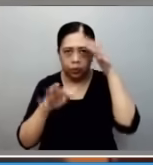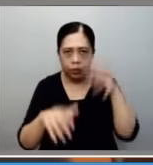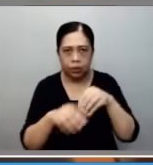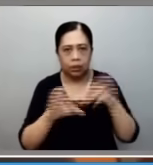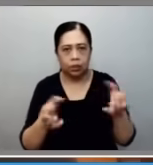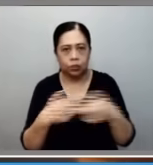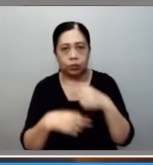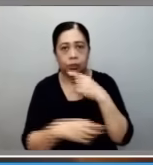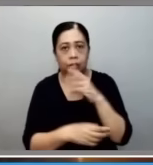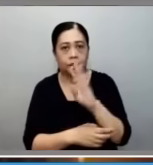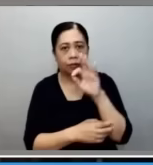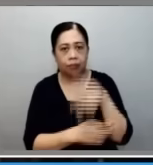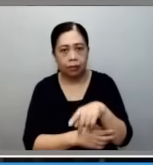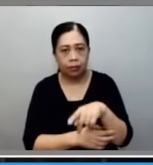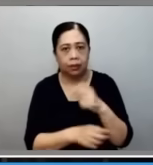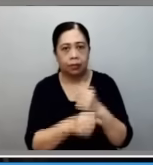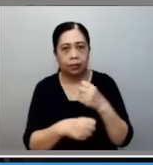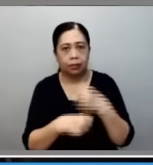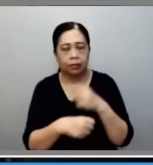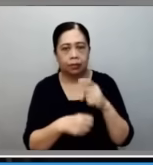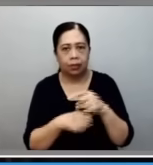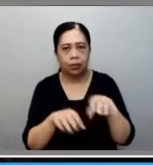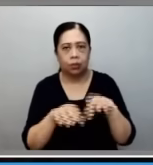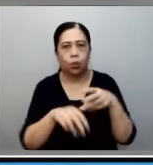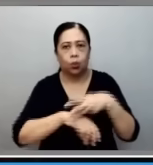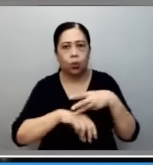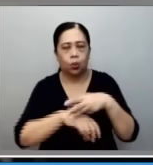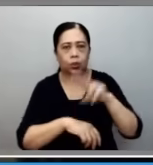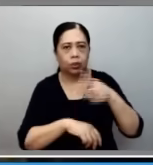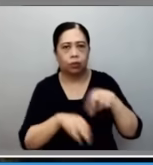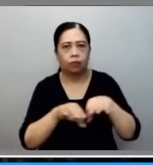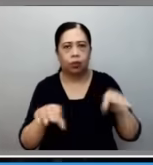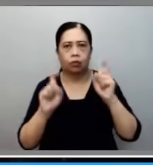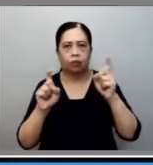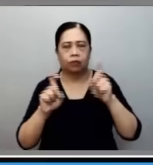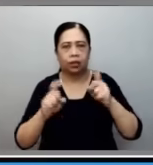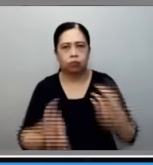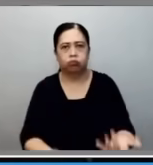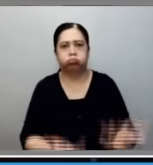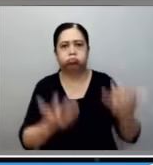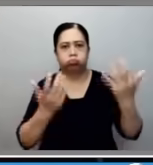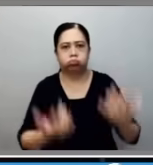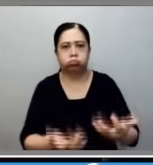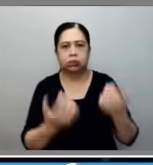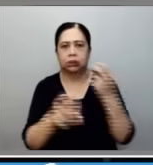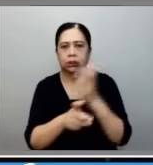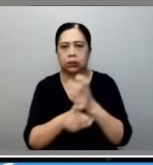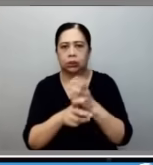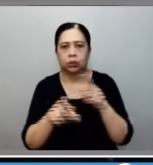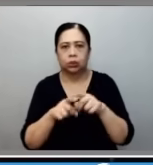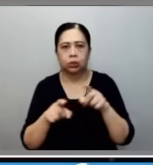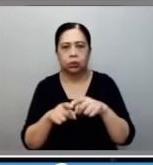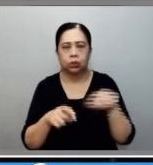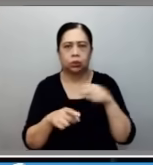Fire Protection, gawa sa kahoy ang mga sahig sa 2 palapag kaya mabilis itong nagliyab. Pahirapan din ang naging pag-apula dahil sa makapal